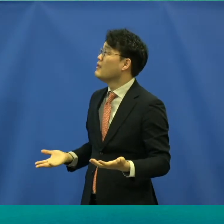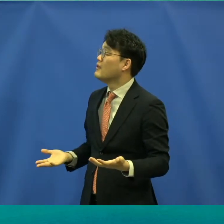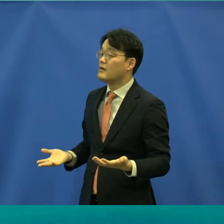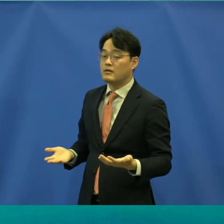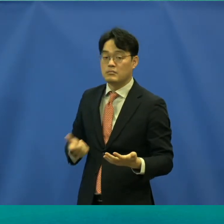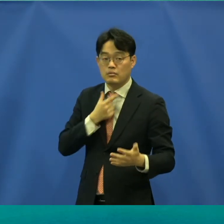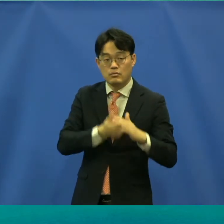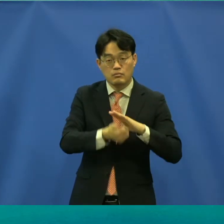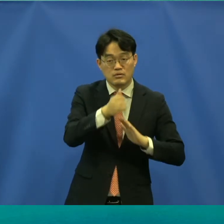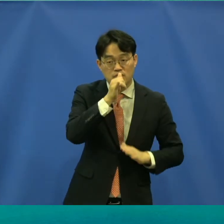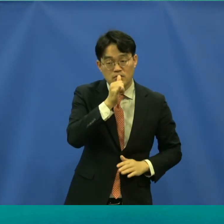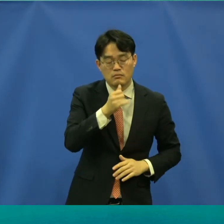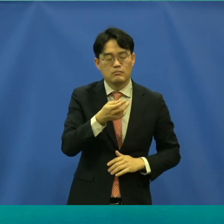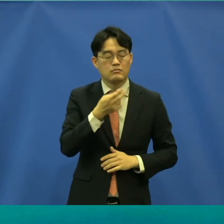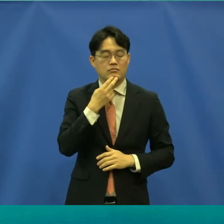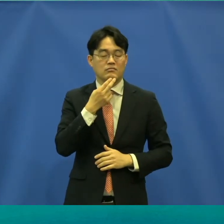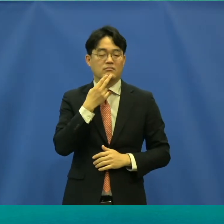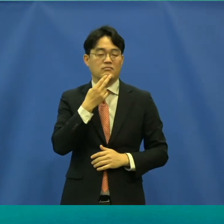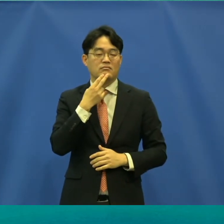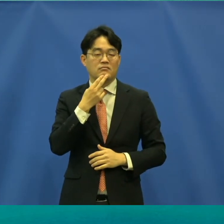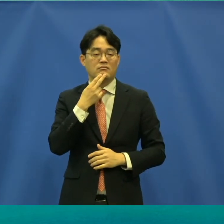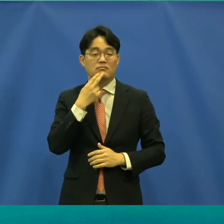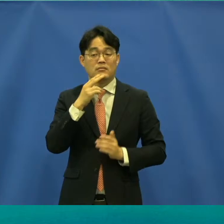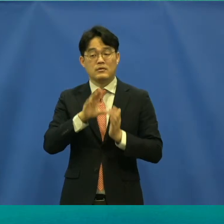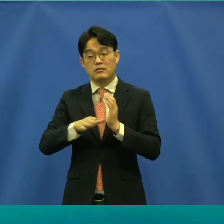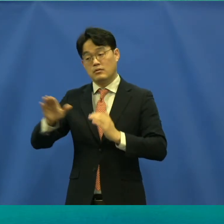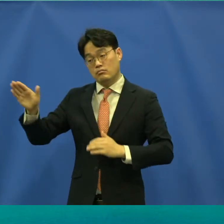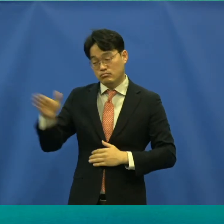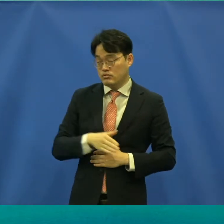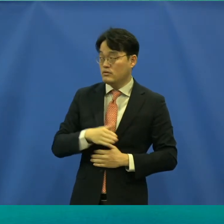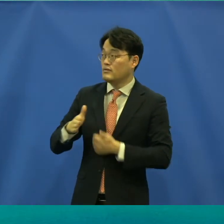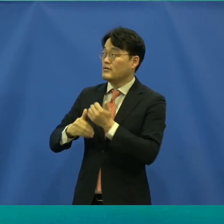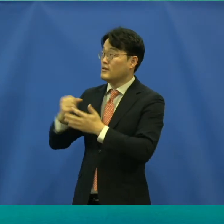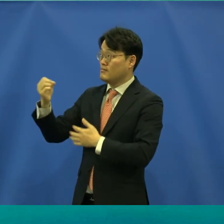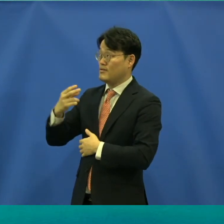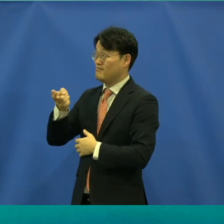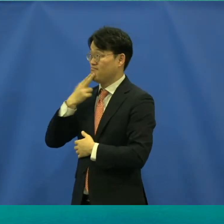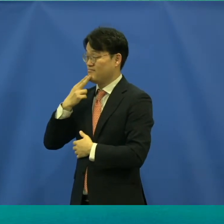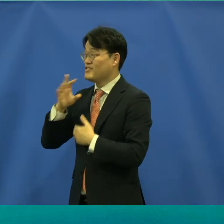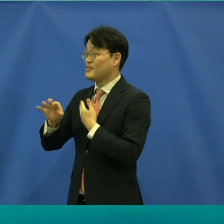어떻게 되는 거예요? 그때부터 자기 소견에 옳은 대로 행하는 것입니다.